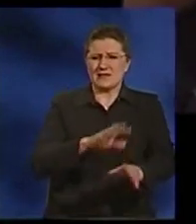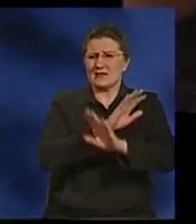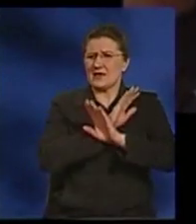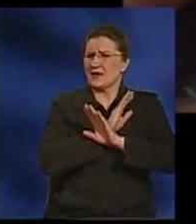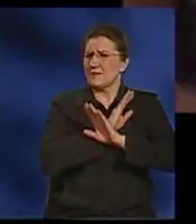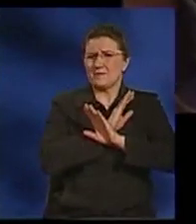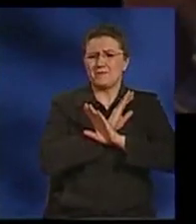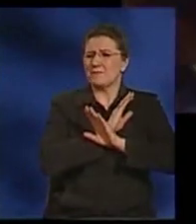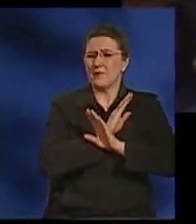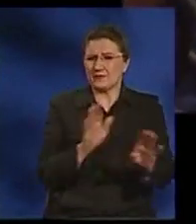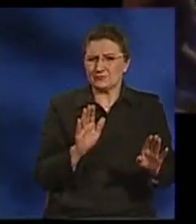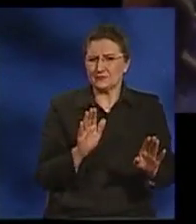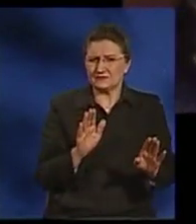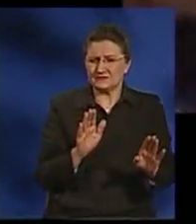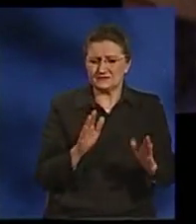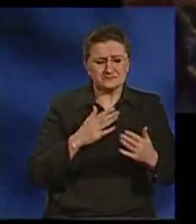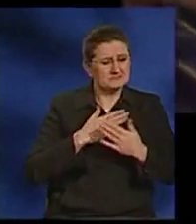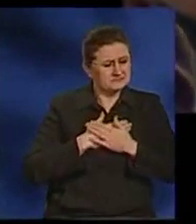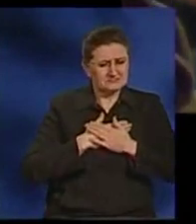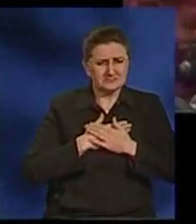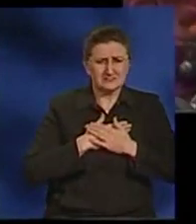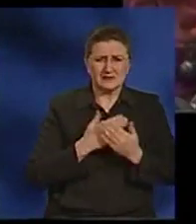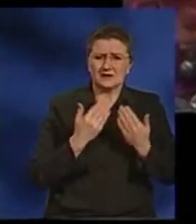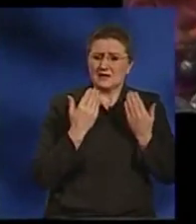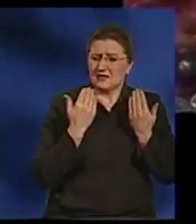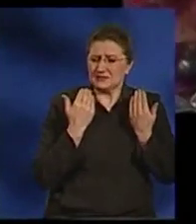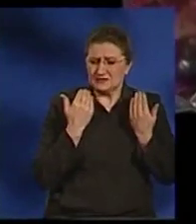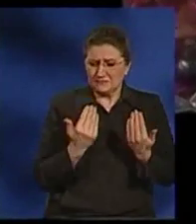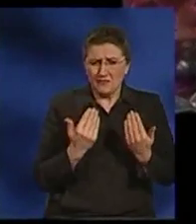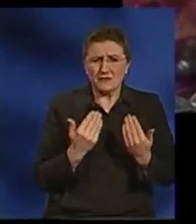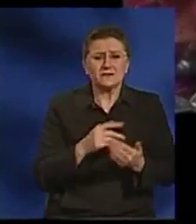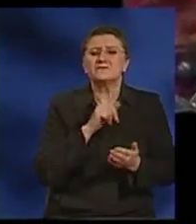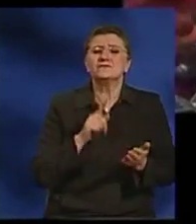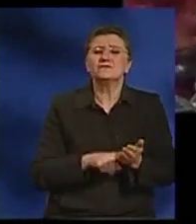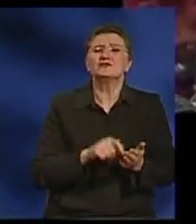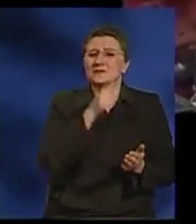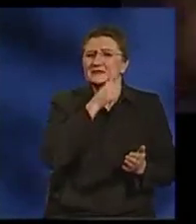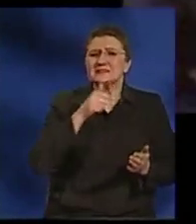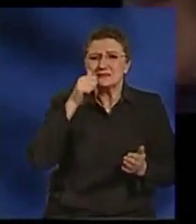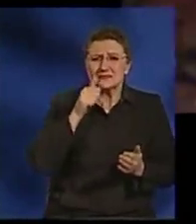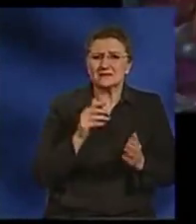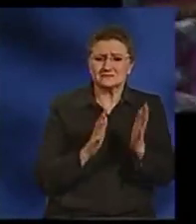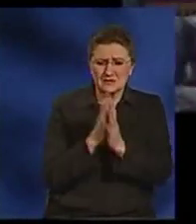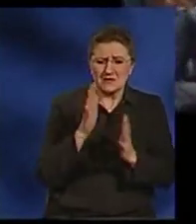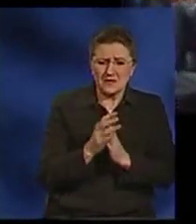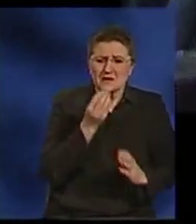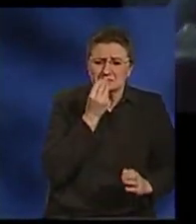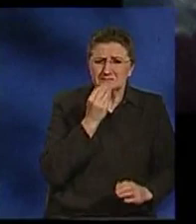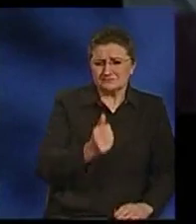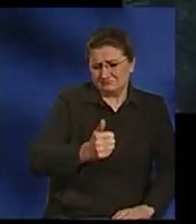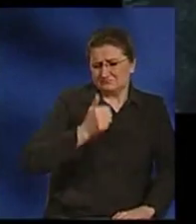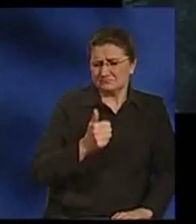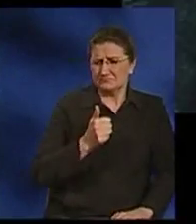Галп ужасен Хотя вчера он, признаюсь, Был страшен и опасен А ну, в чем вопрос Секрет тот прост Принять немного корня И будет